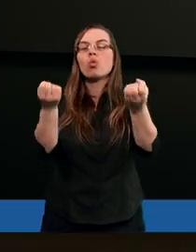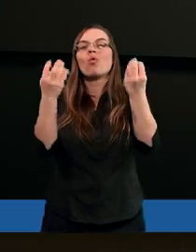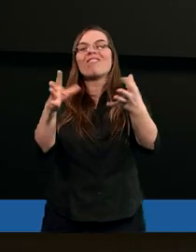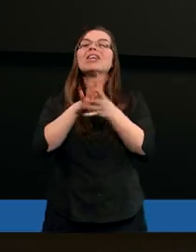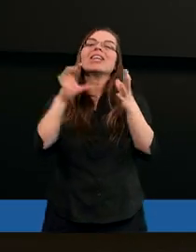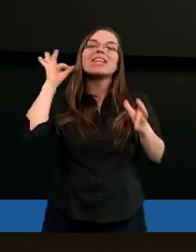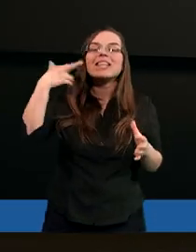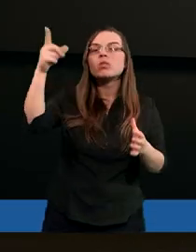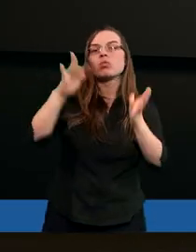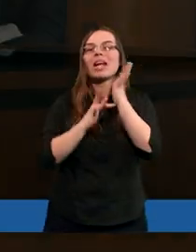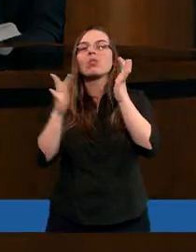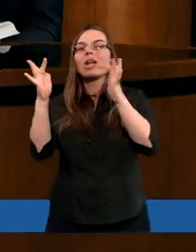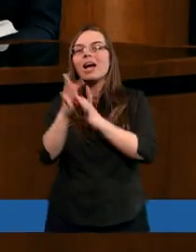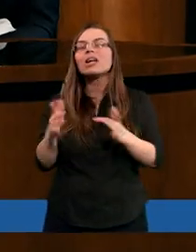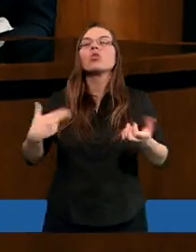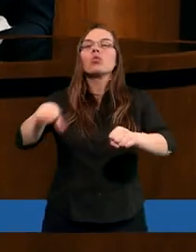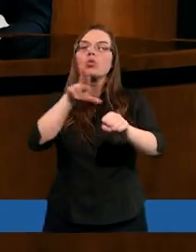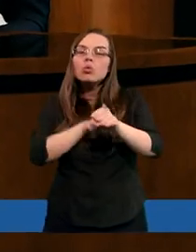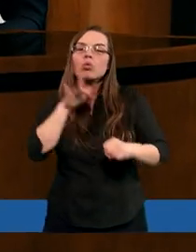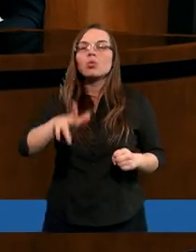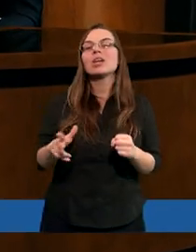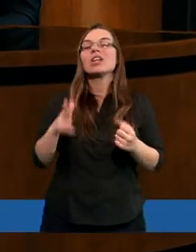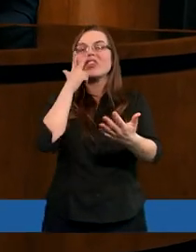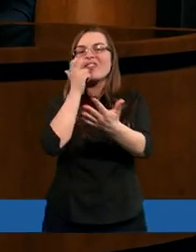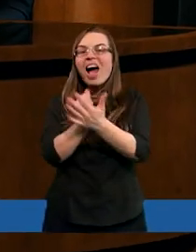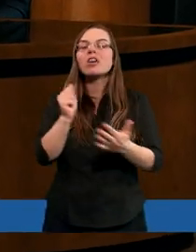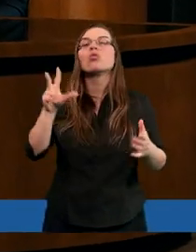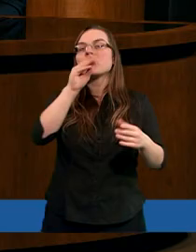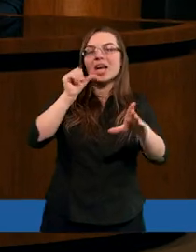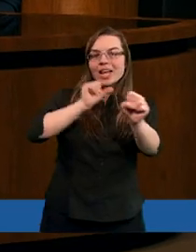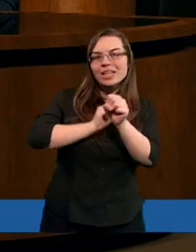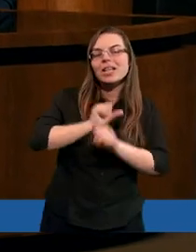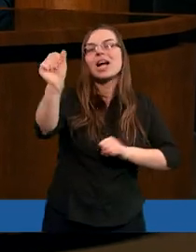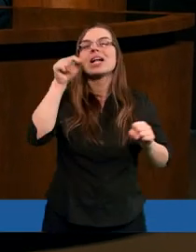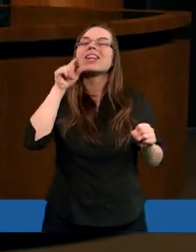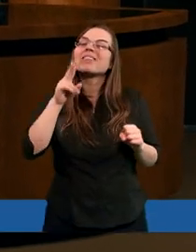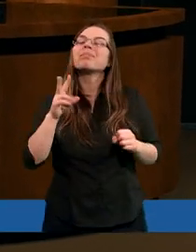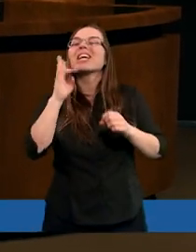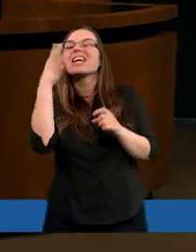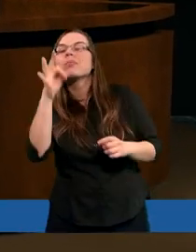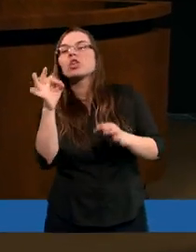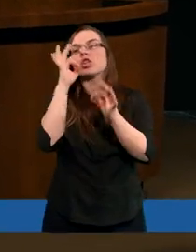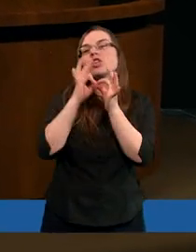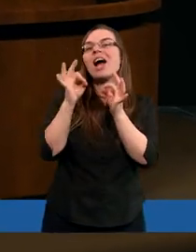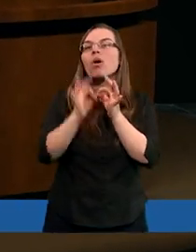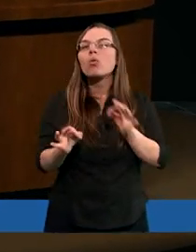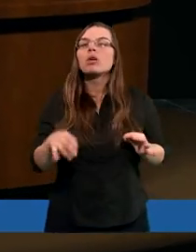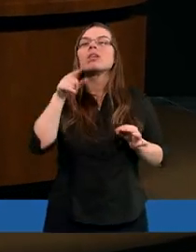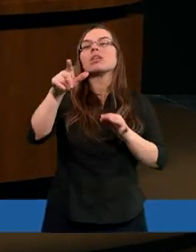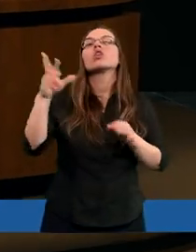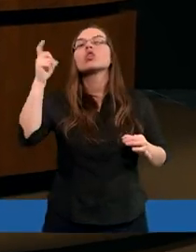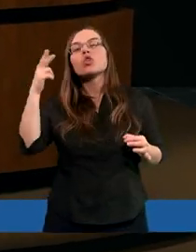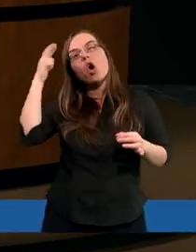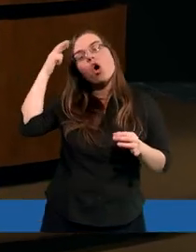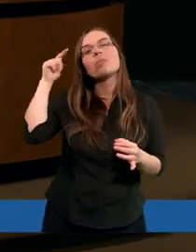czynów Jezusa Chrystusa, które świadczyły, że jest kimś szczególnym. Ale czy oni dobrze